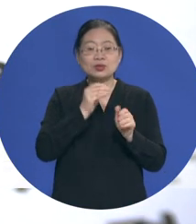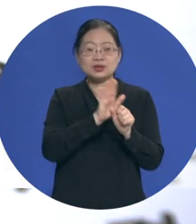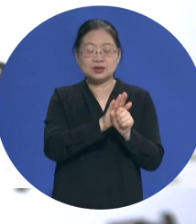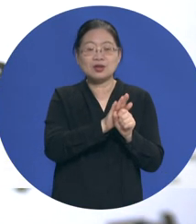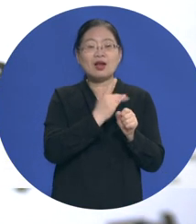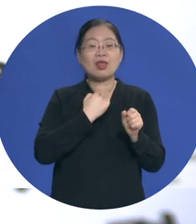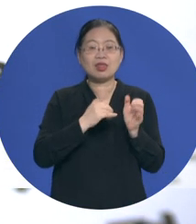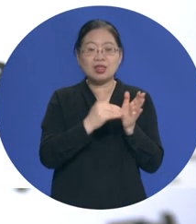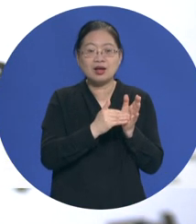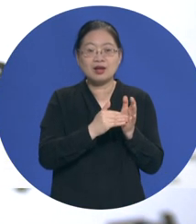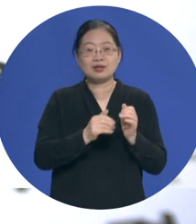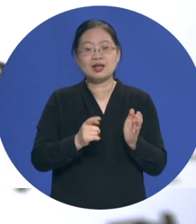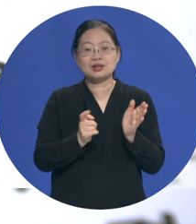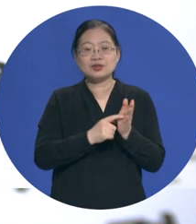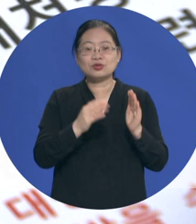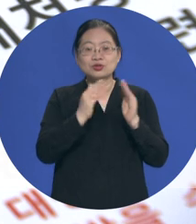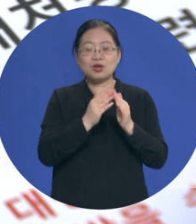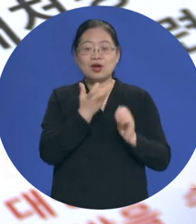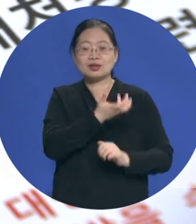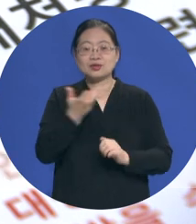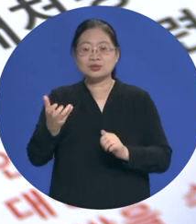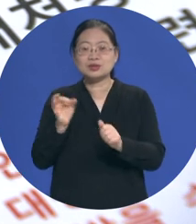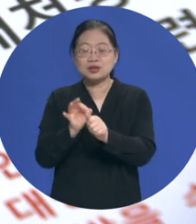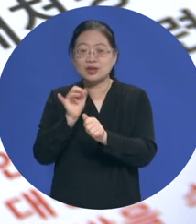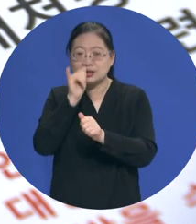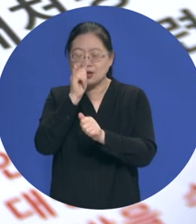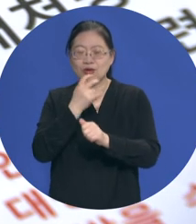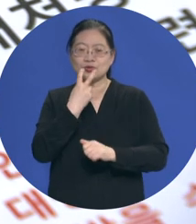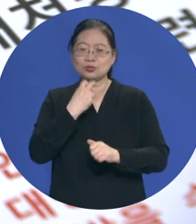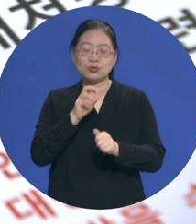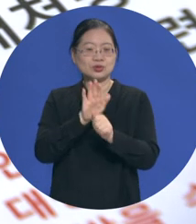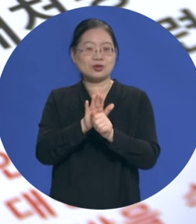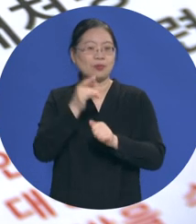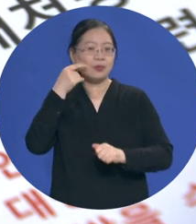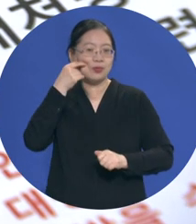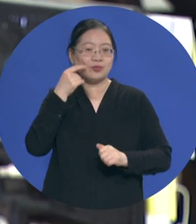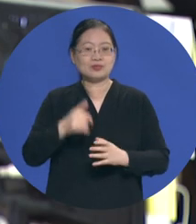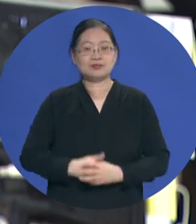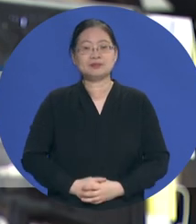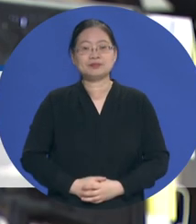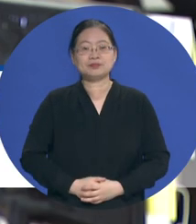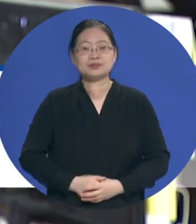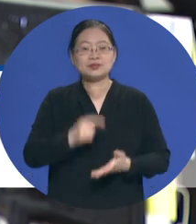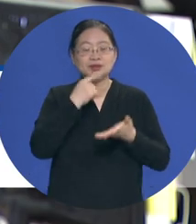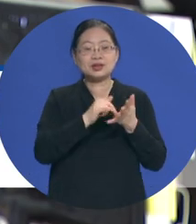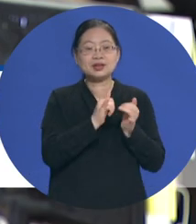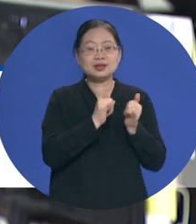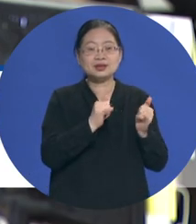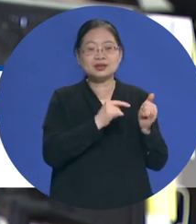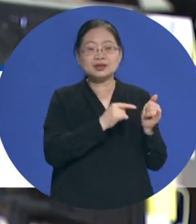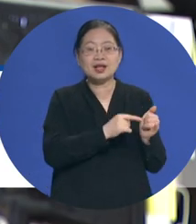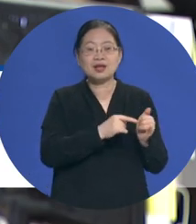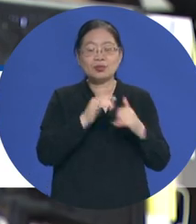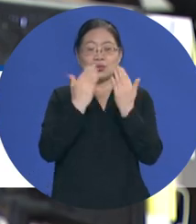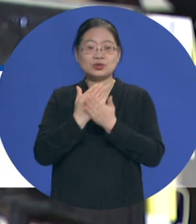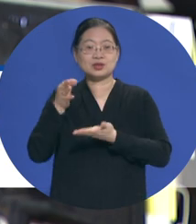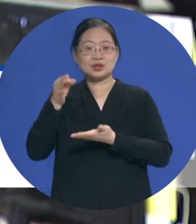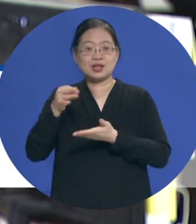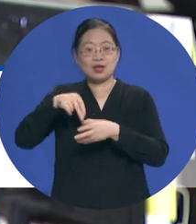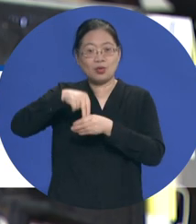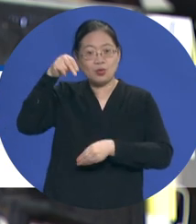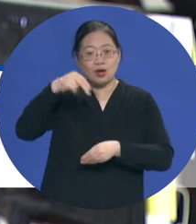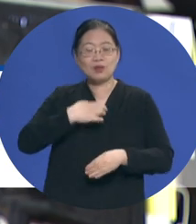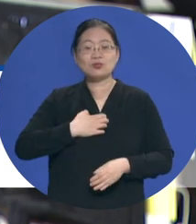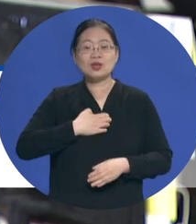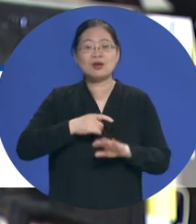받았거나 긴급주거입주비 지원을 받은 경우는 중복지원은 받을 수 없습니다. 피해자분들께서 어쩌면 전재산을 잃을 수도